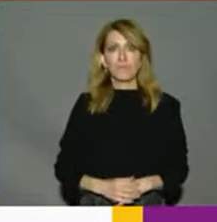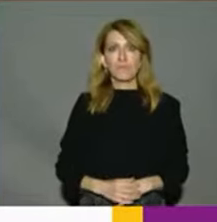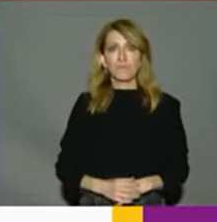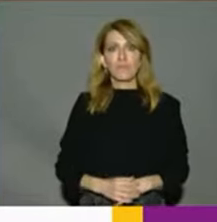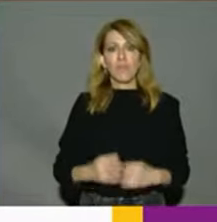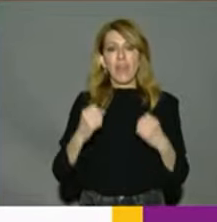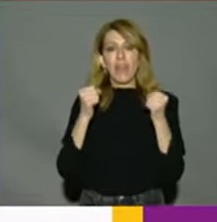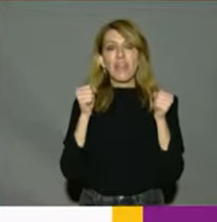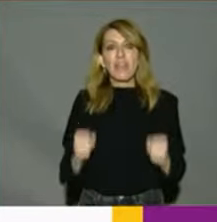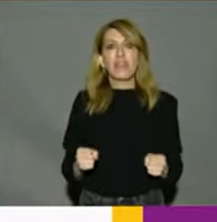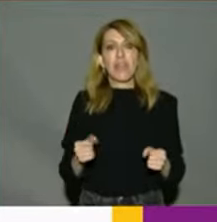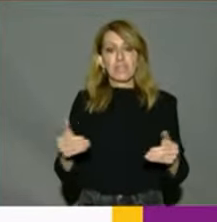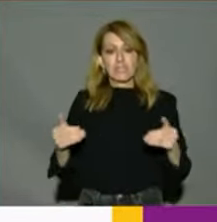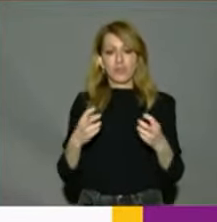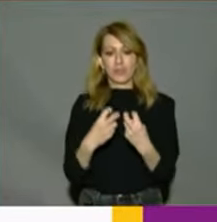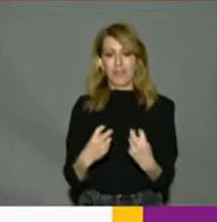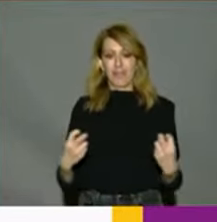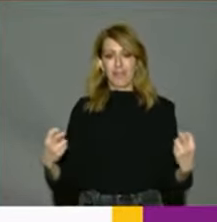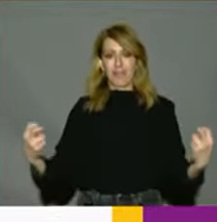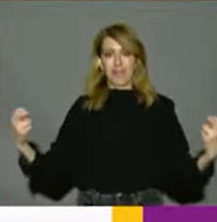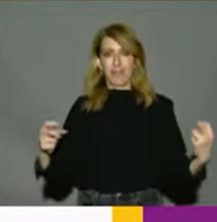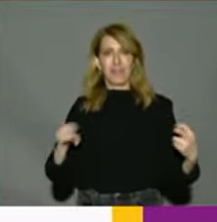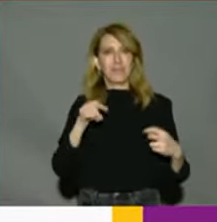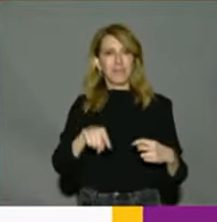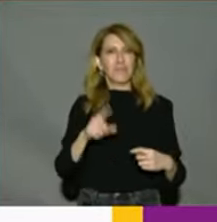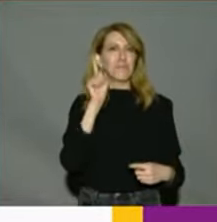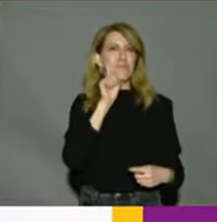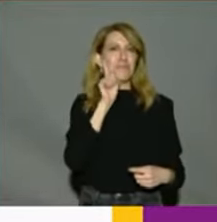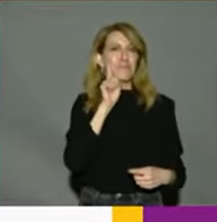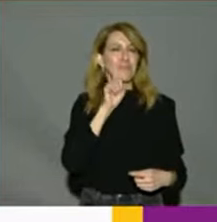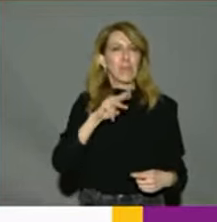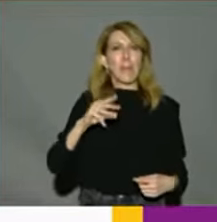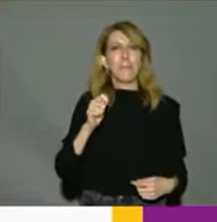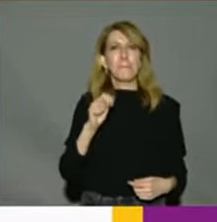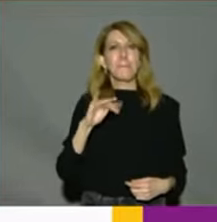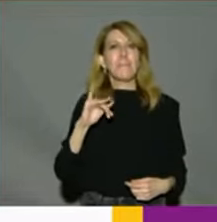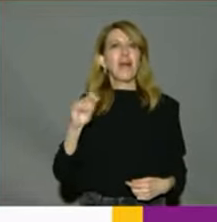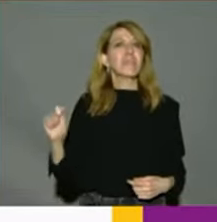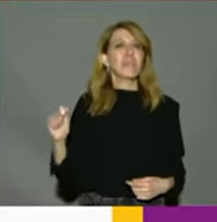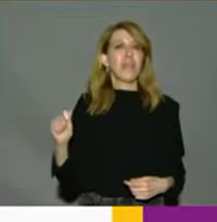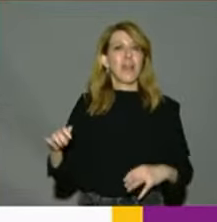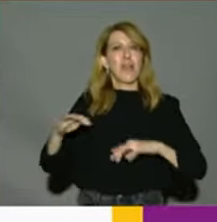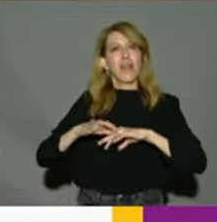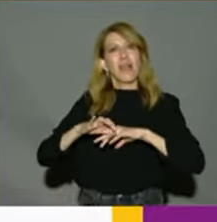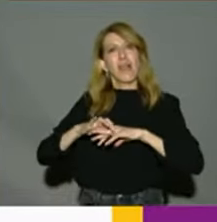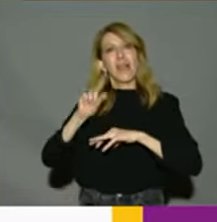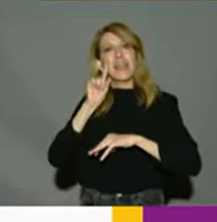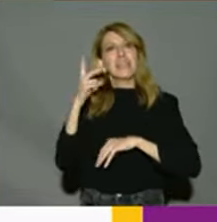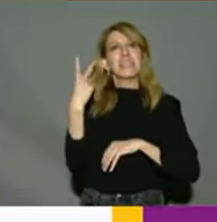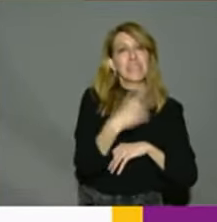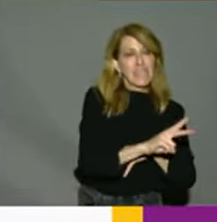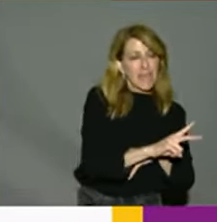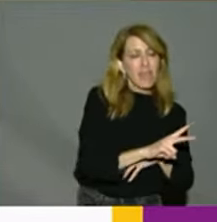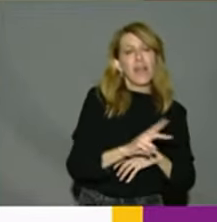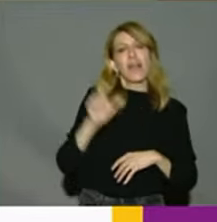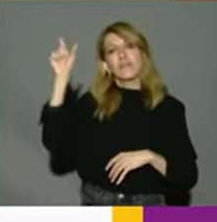η συντρόφισσα Θοδωρή Μαρία, μητέρα του συντρόφου του Βάγιου του Βλάχου που σκοτώθηκε στη δολοφονία των Τεμπών.